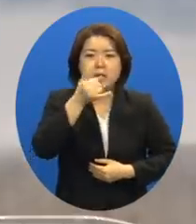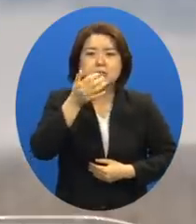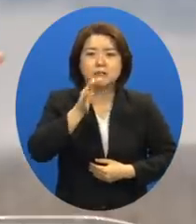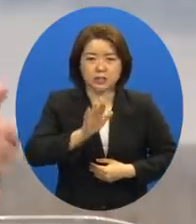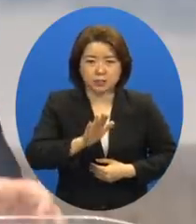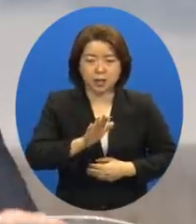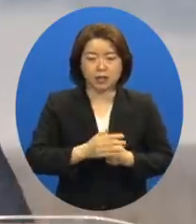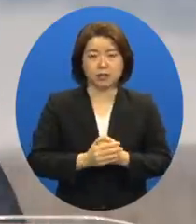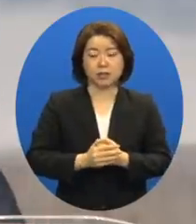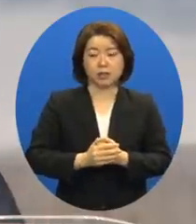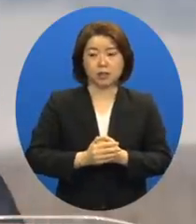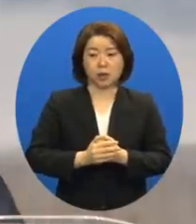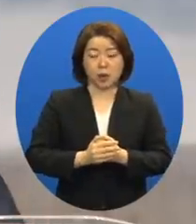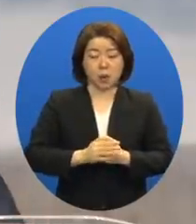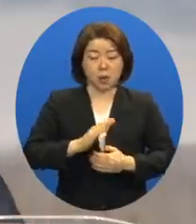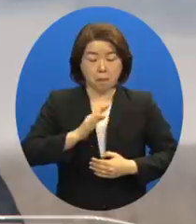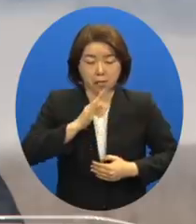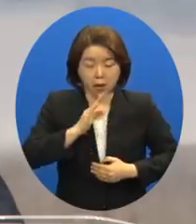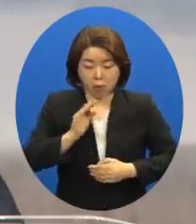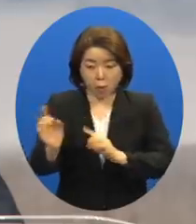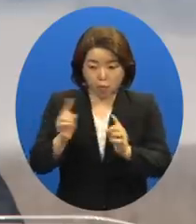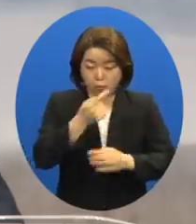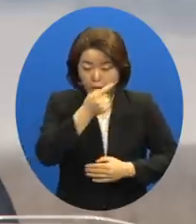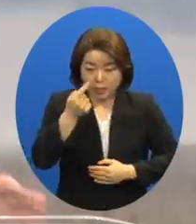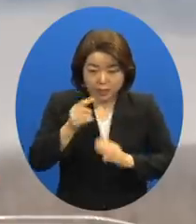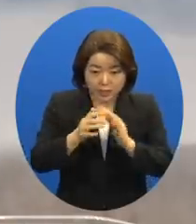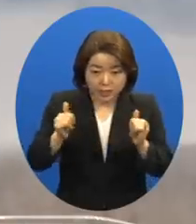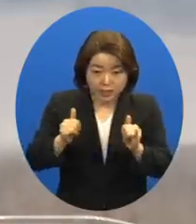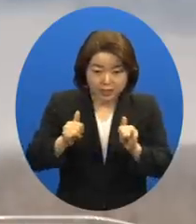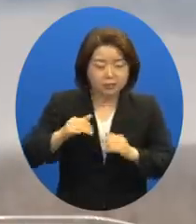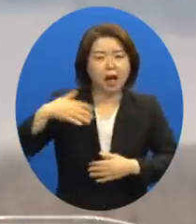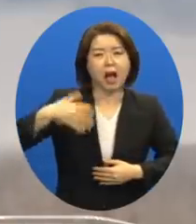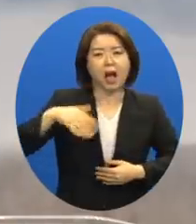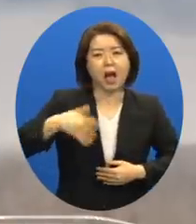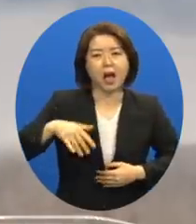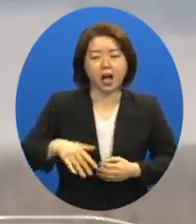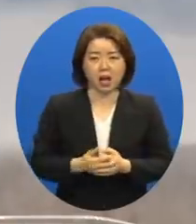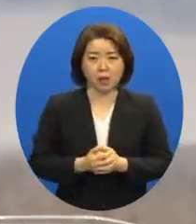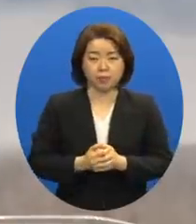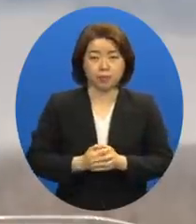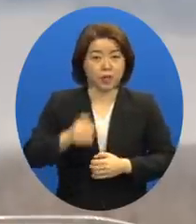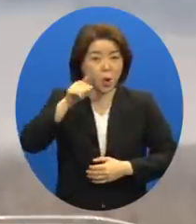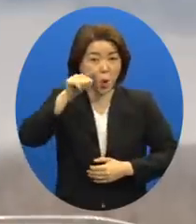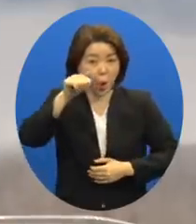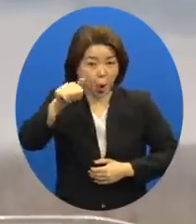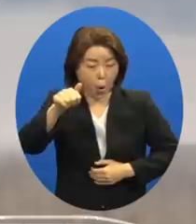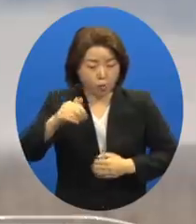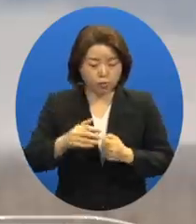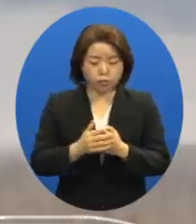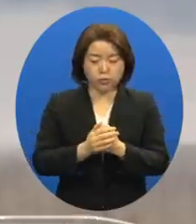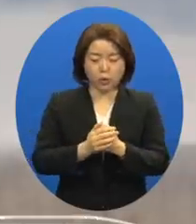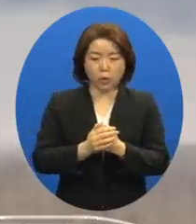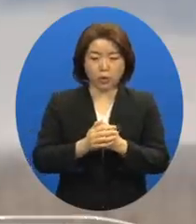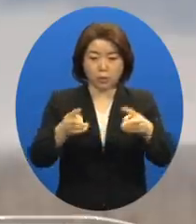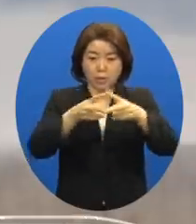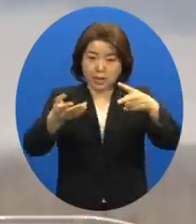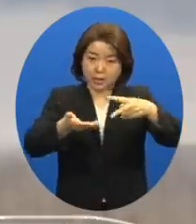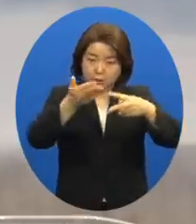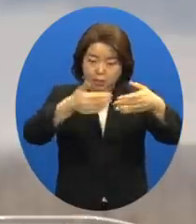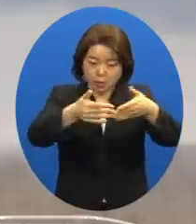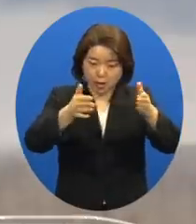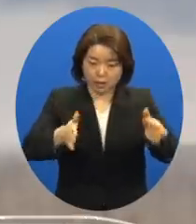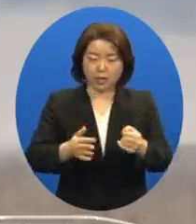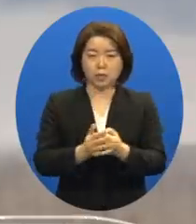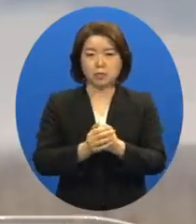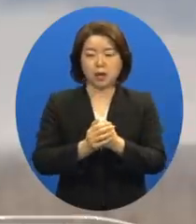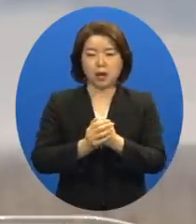바로 부활의 증인이 되지는 않았습니다. 오순절 마가다락방에서 제자들에게 성령이